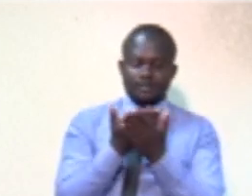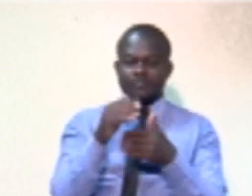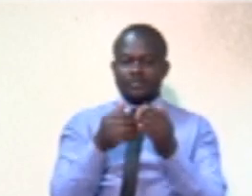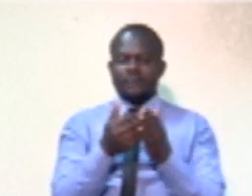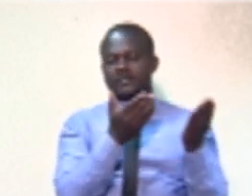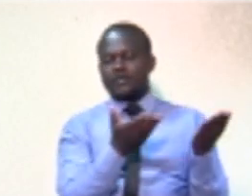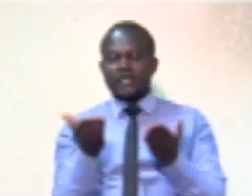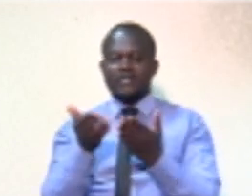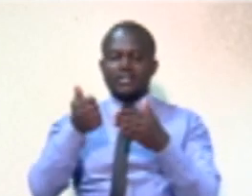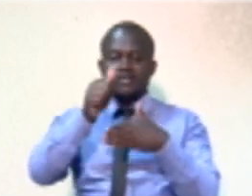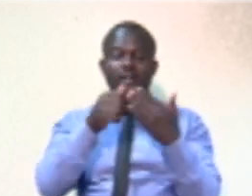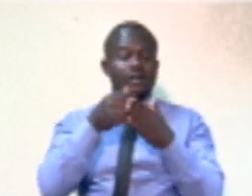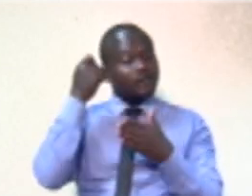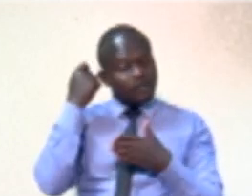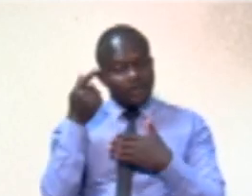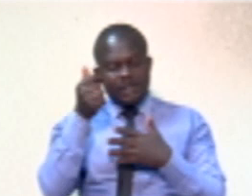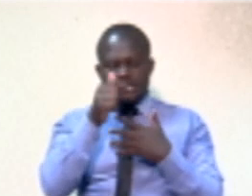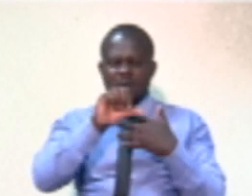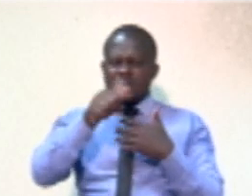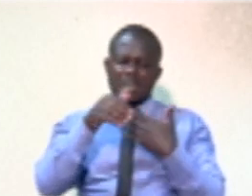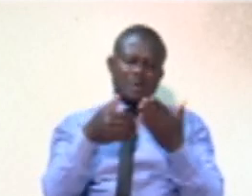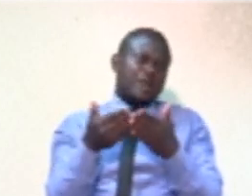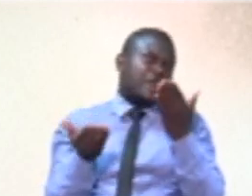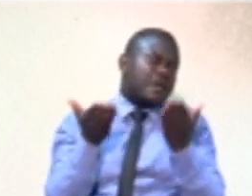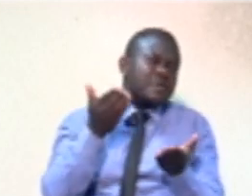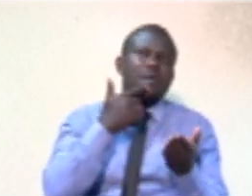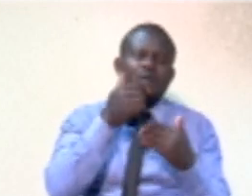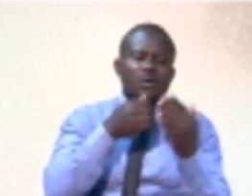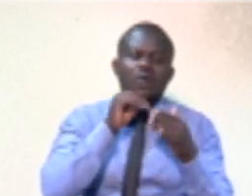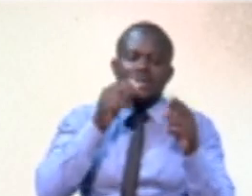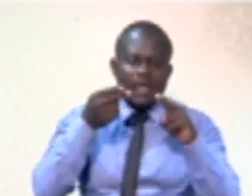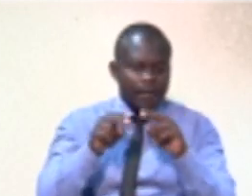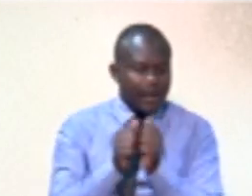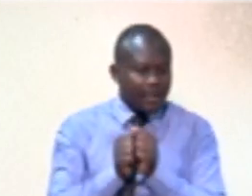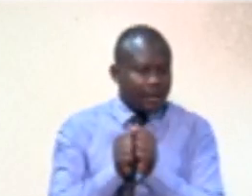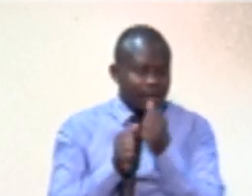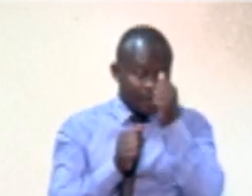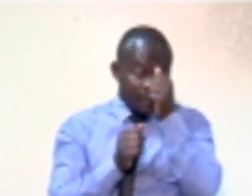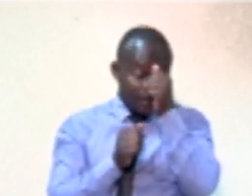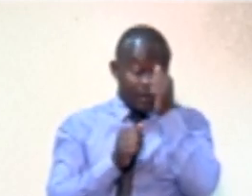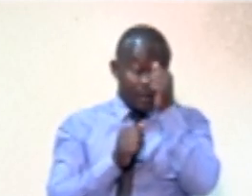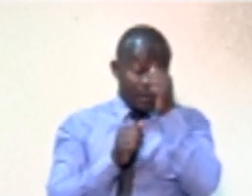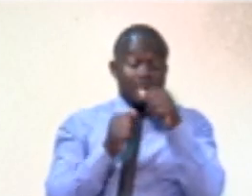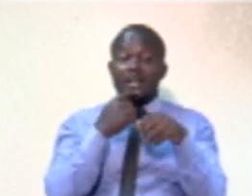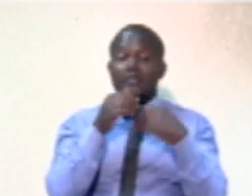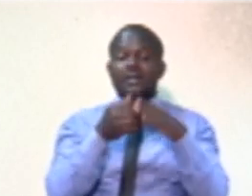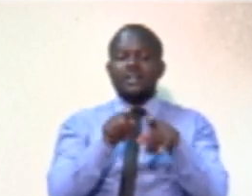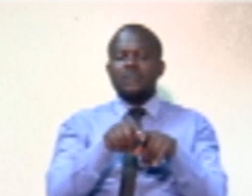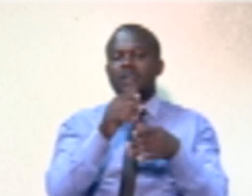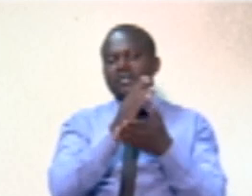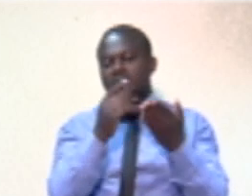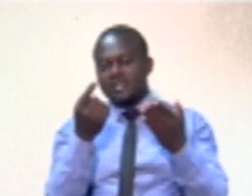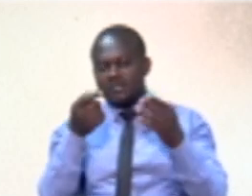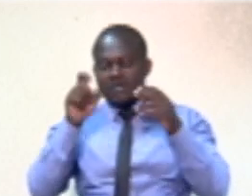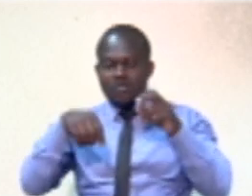kwiyakira utubwo ngubwo ubundi ibyo bindi byaba ari uko ibyo bitabaye bigasa naho kugira ngo kimwe kibe